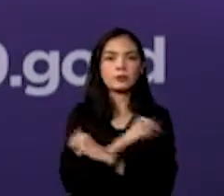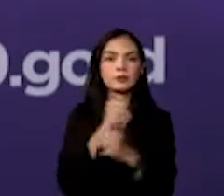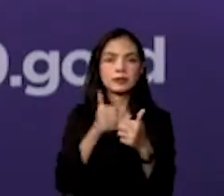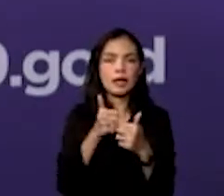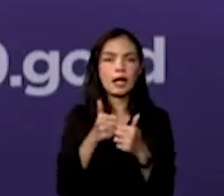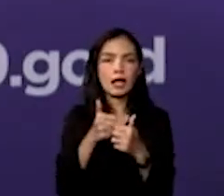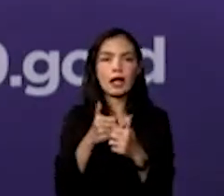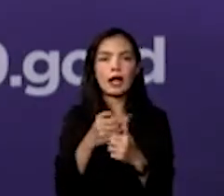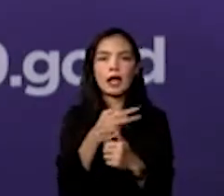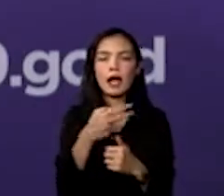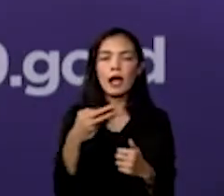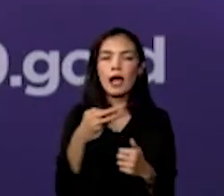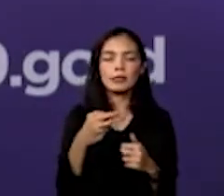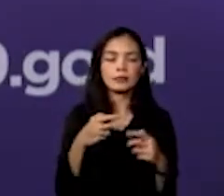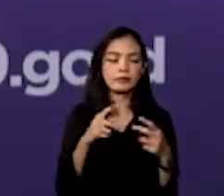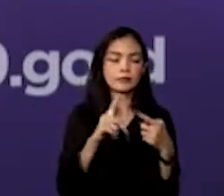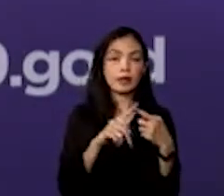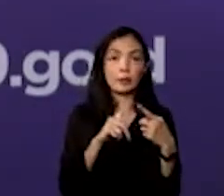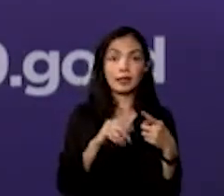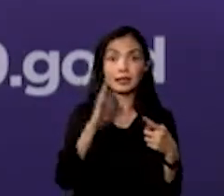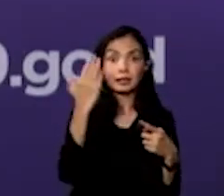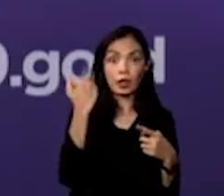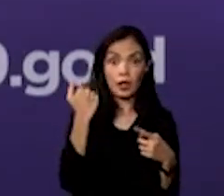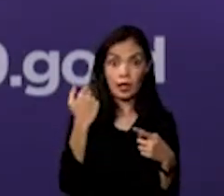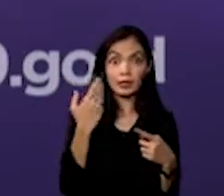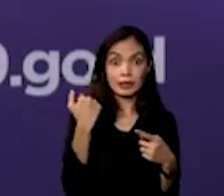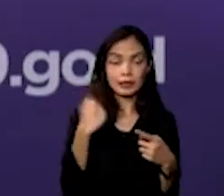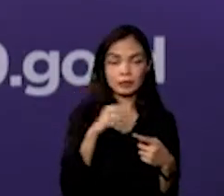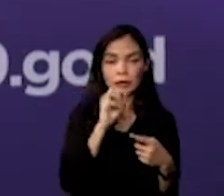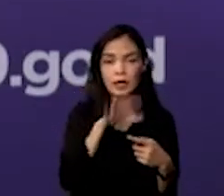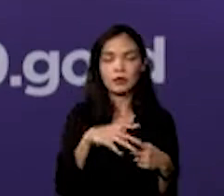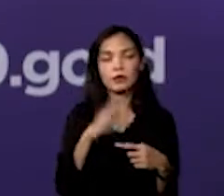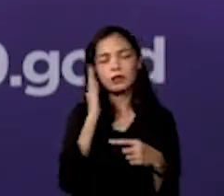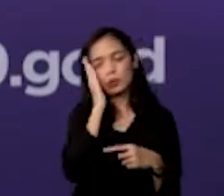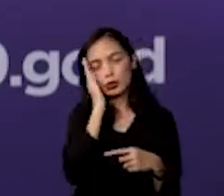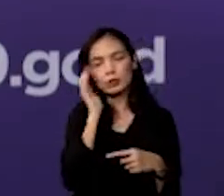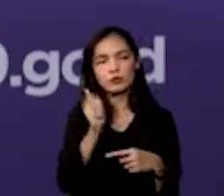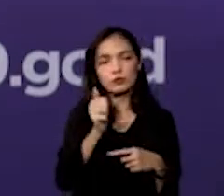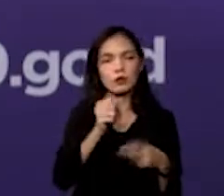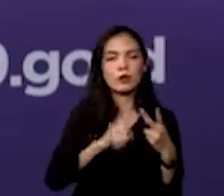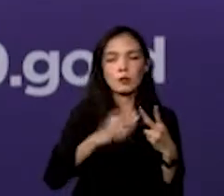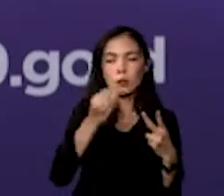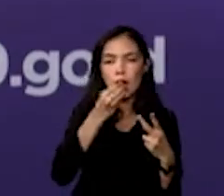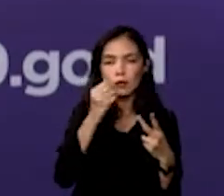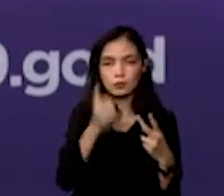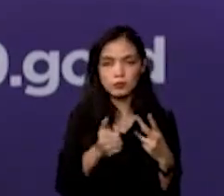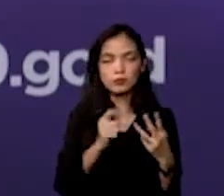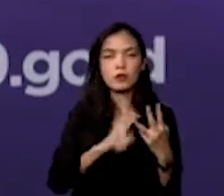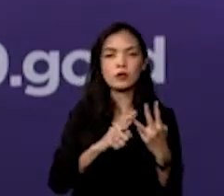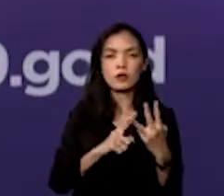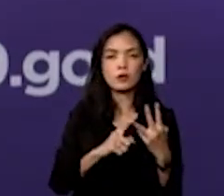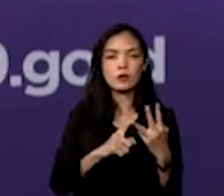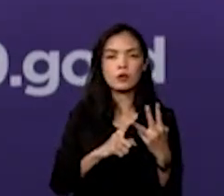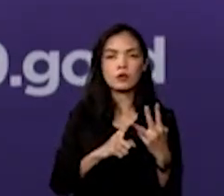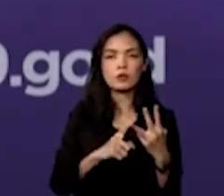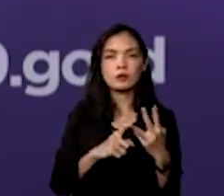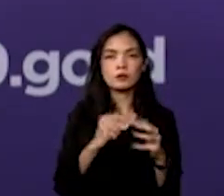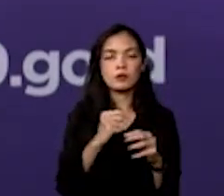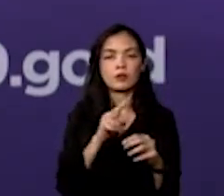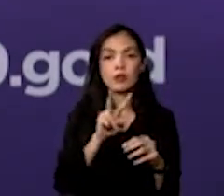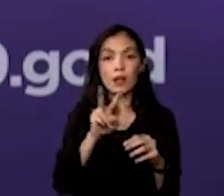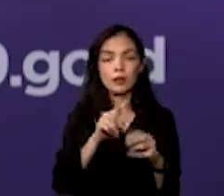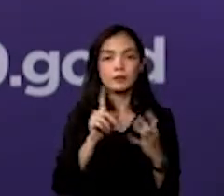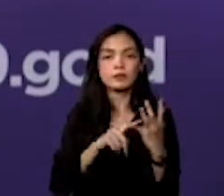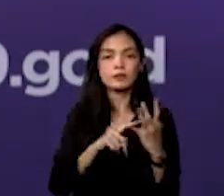istirahat cukup ee apa makan yang baik terus melakukan gerak atau olahraga di rumah ya indoor